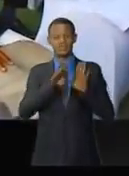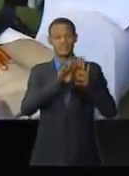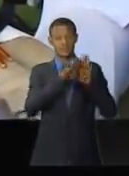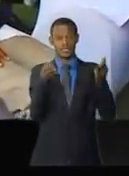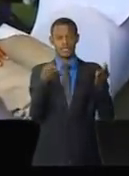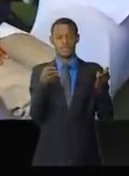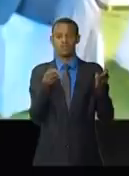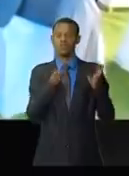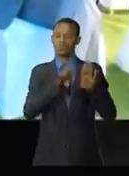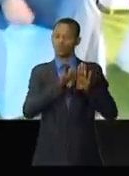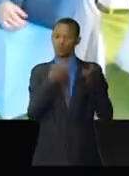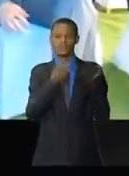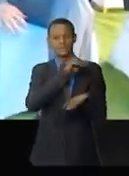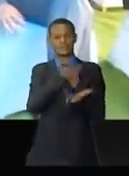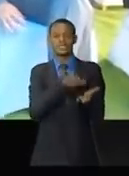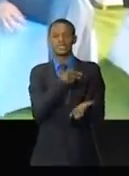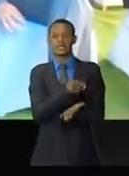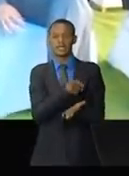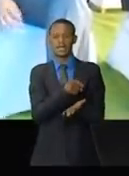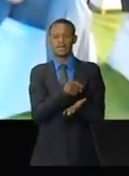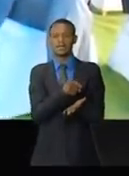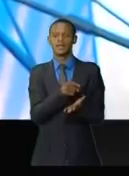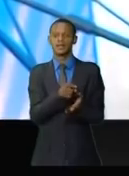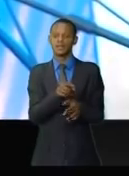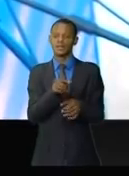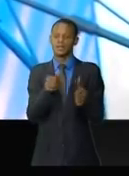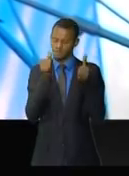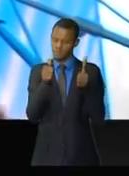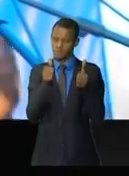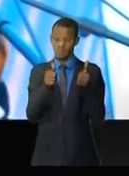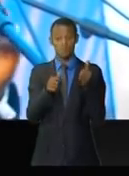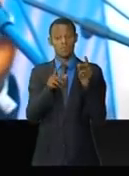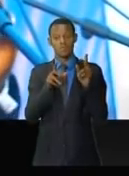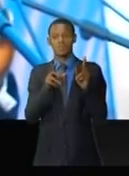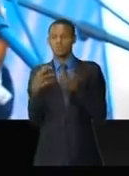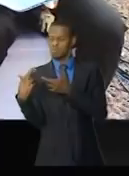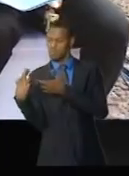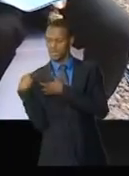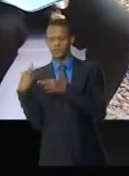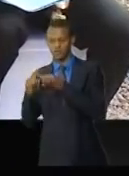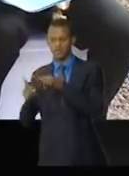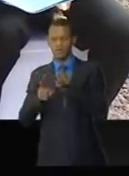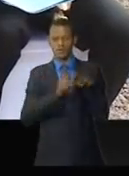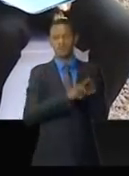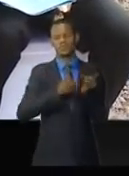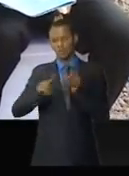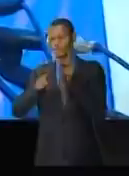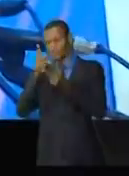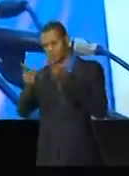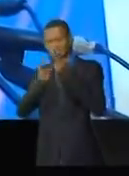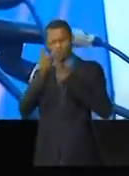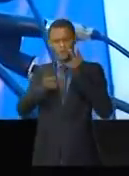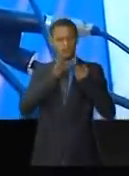du centre par toutes les autorités présentes à cette cérémonie, dont DG Roche RDC, directeur CNLC,